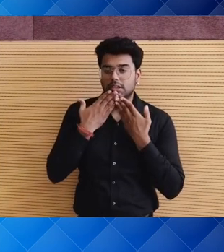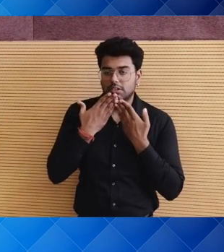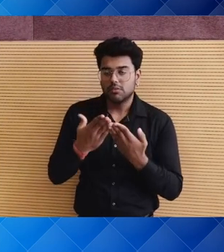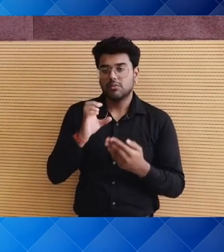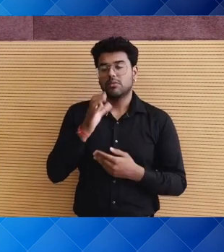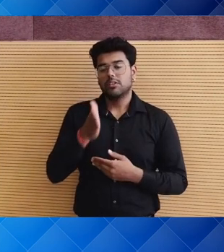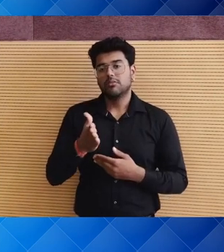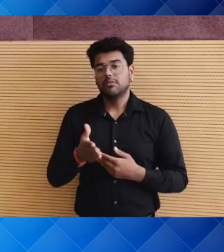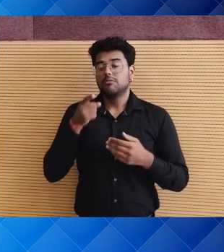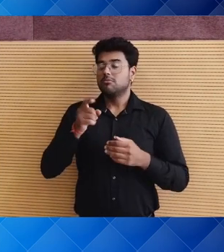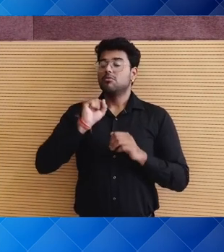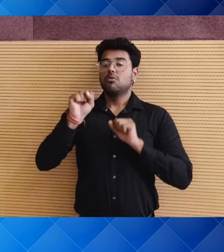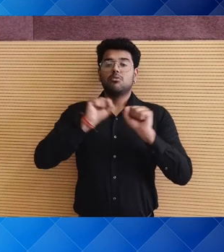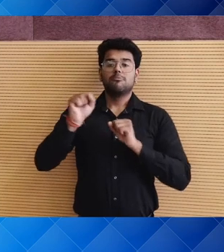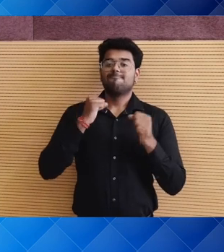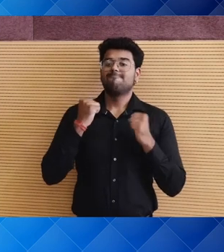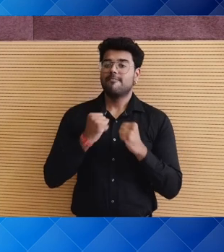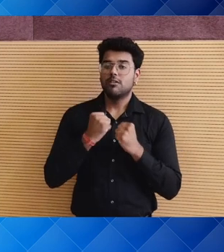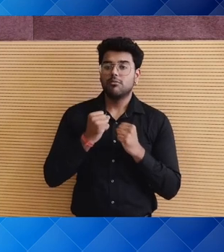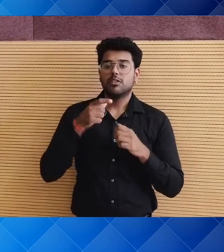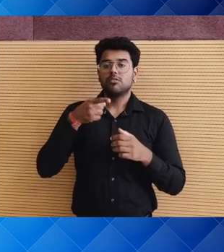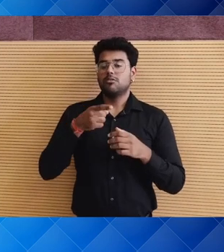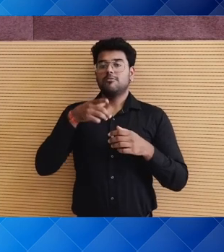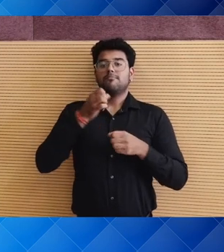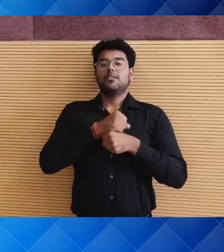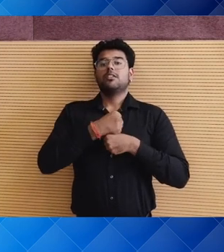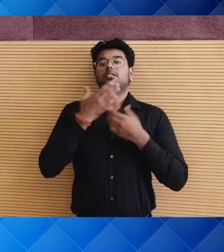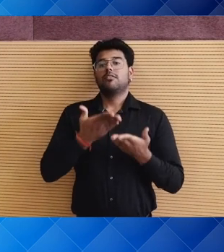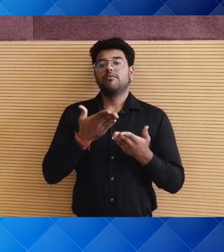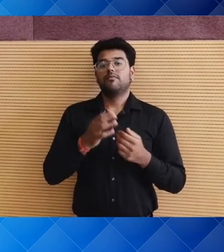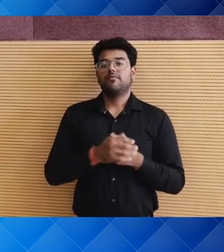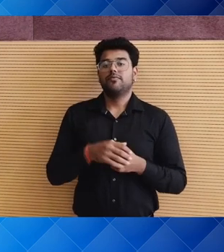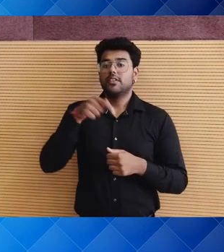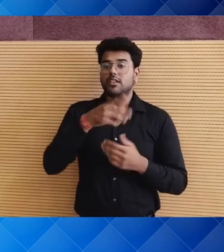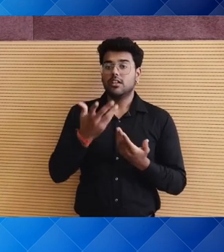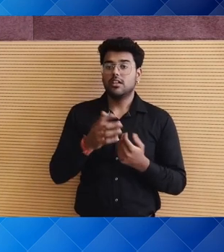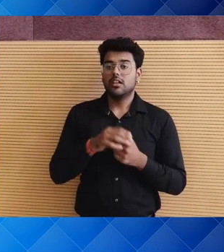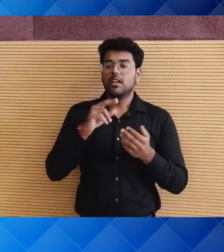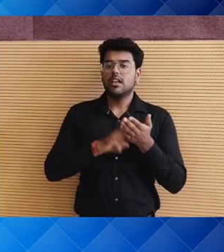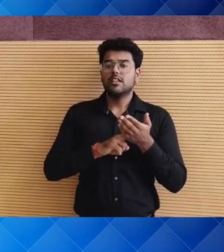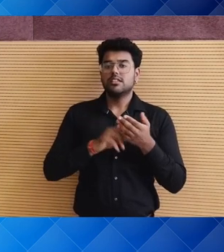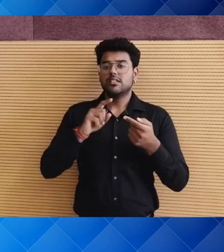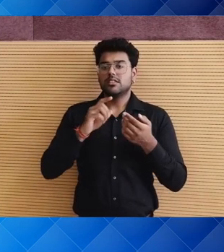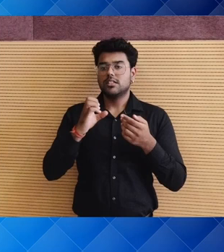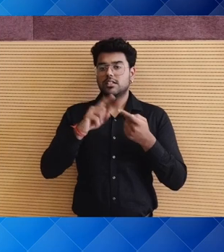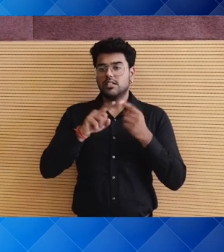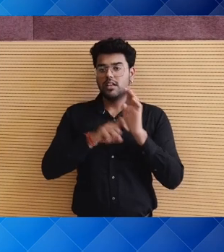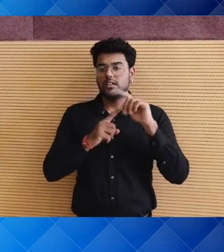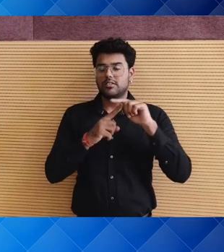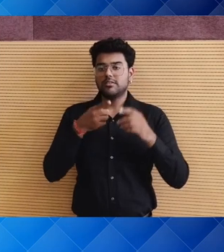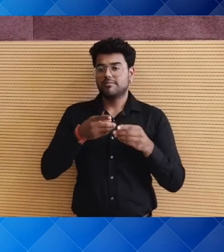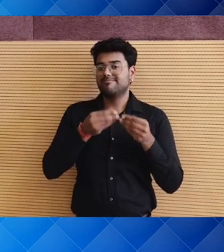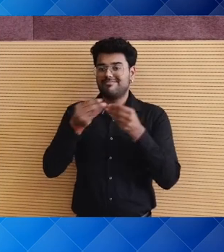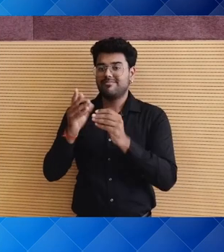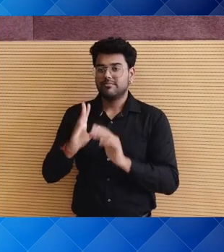बधाई। आपकी मेहनत आज एक रूप लाई है, ये मसौदा अभी जिसको एनसीईआरटी को